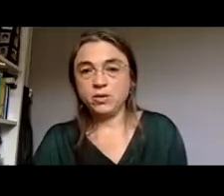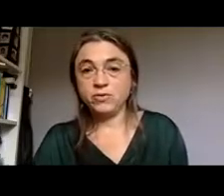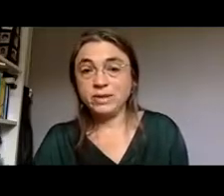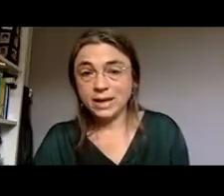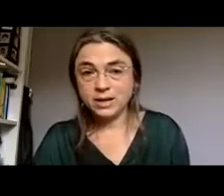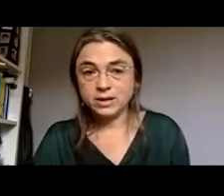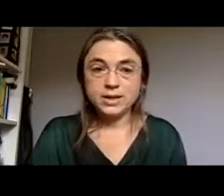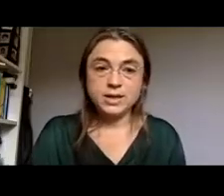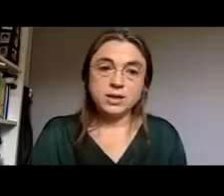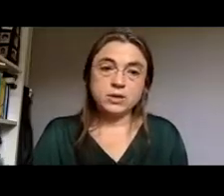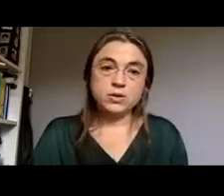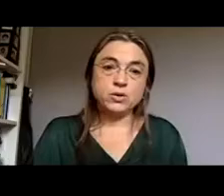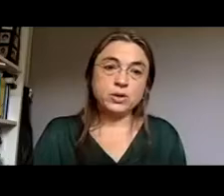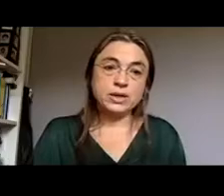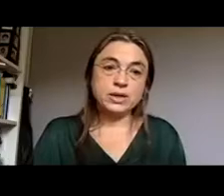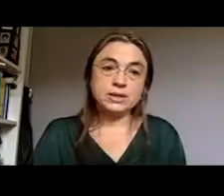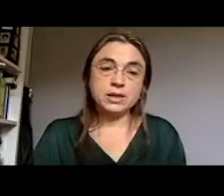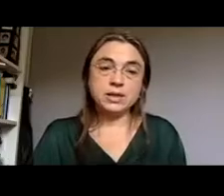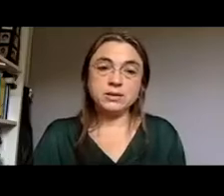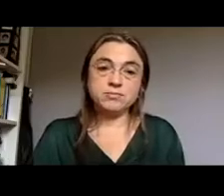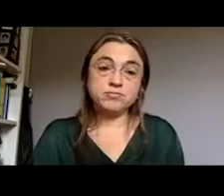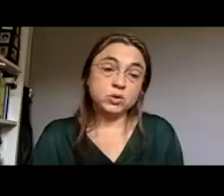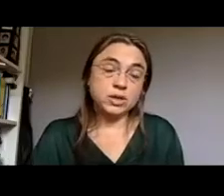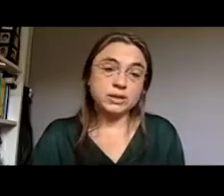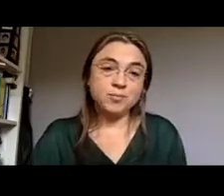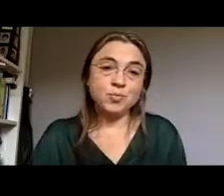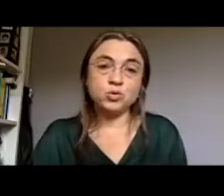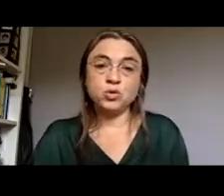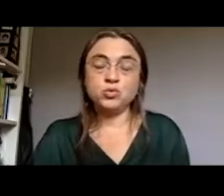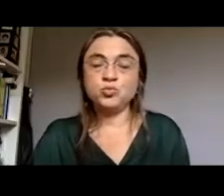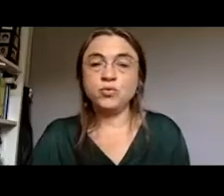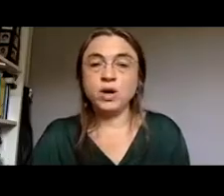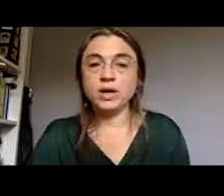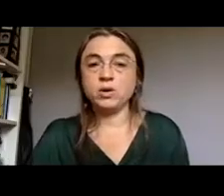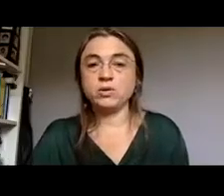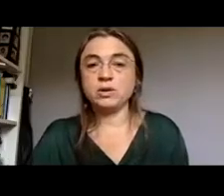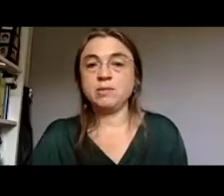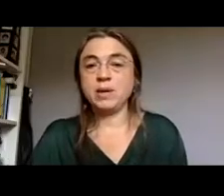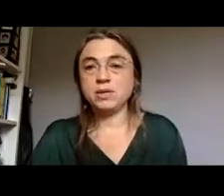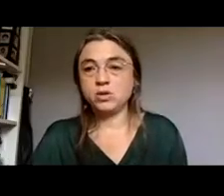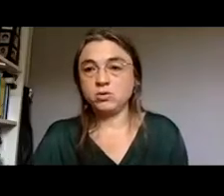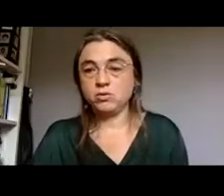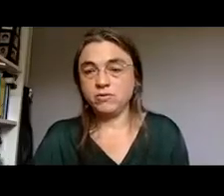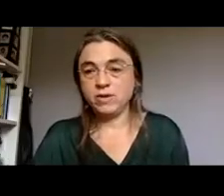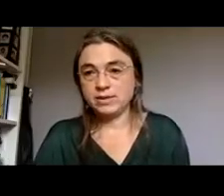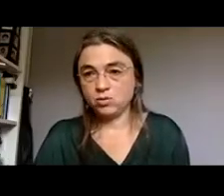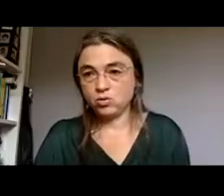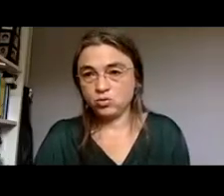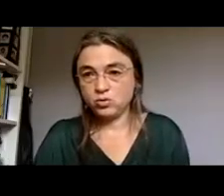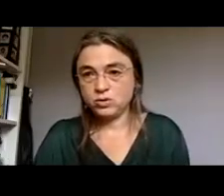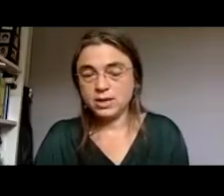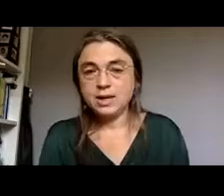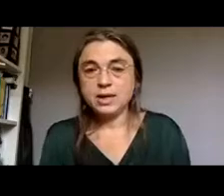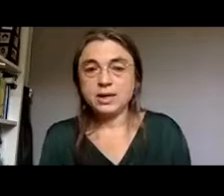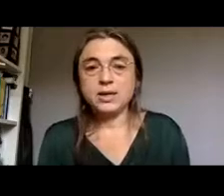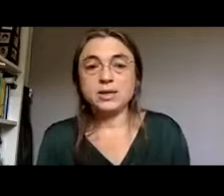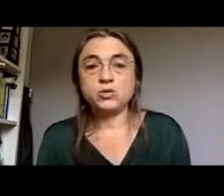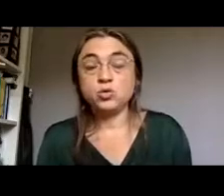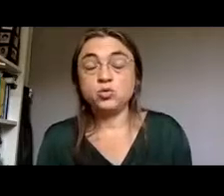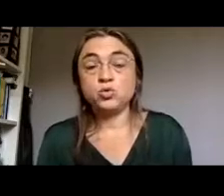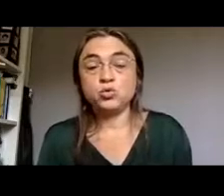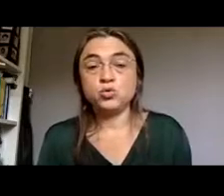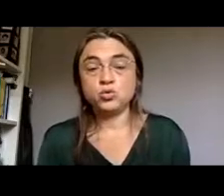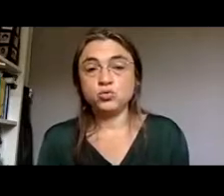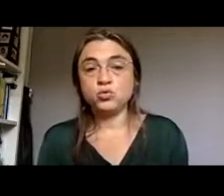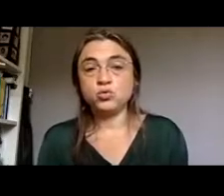fait vitale, et serait important de pouvoir réorienter les personnes vers ces ressources, et